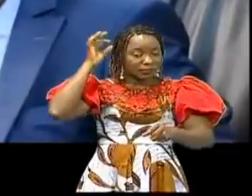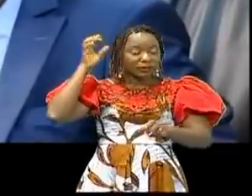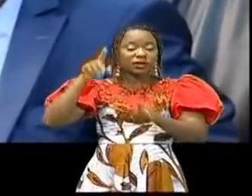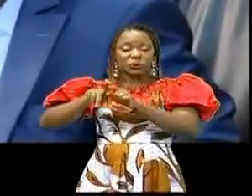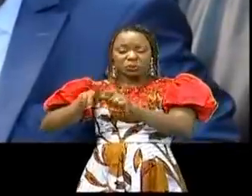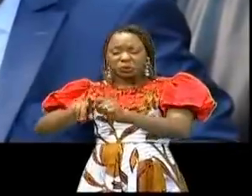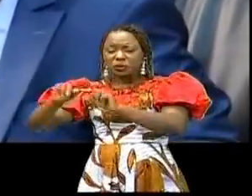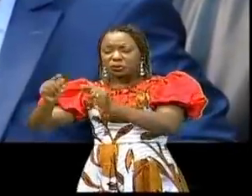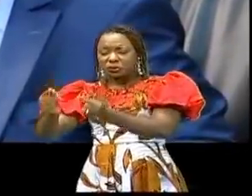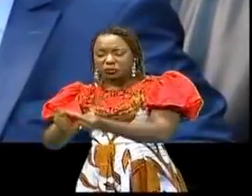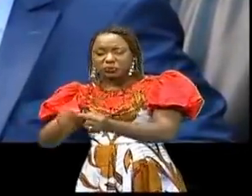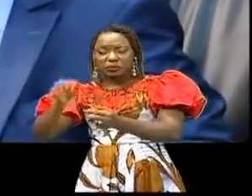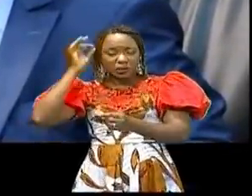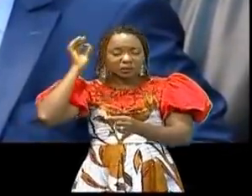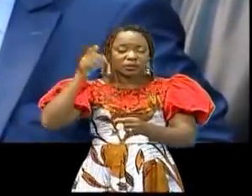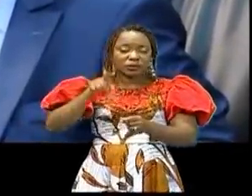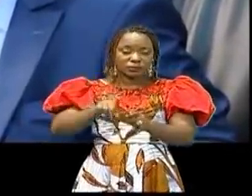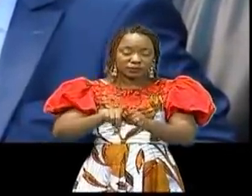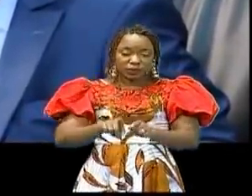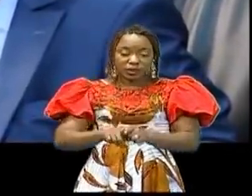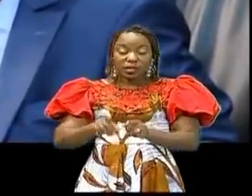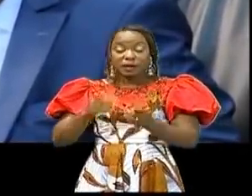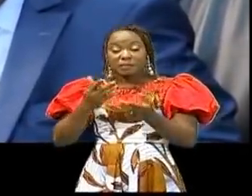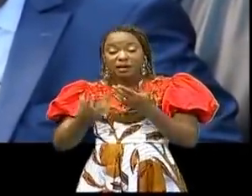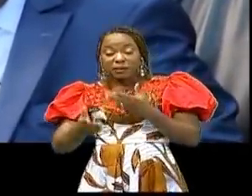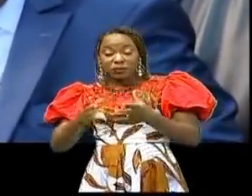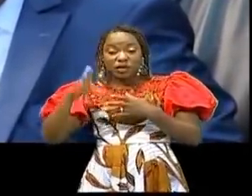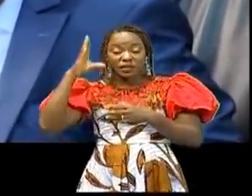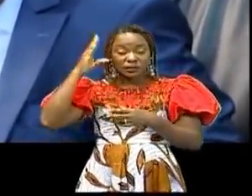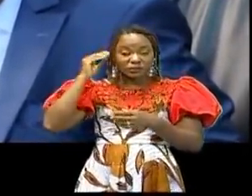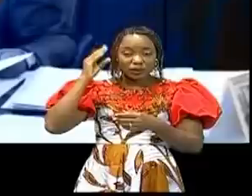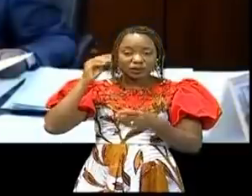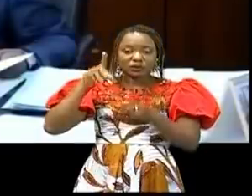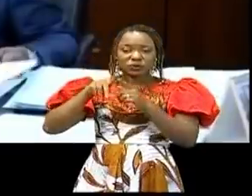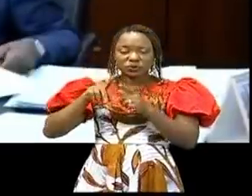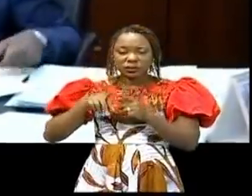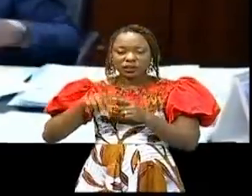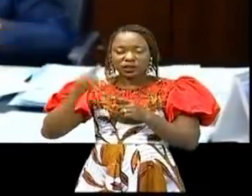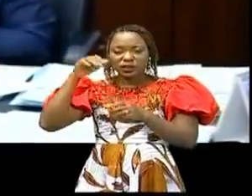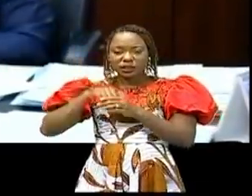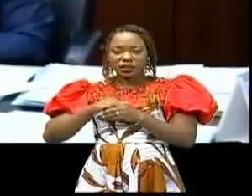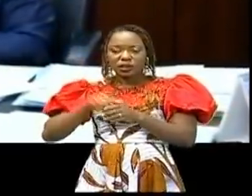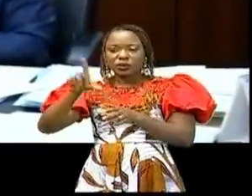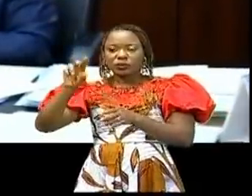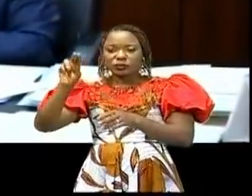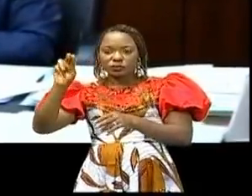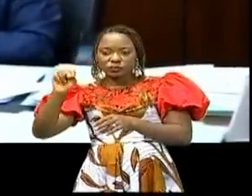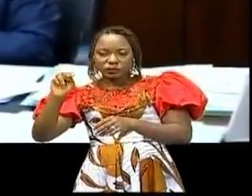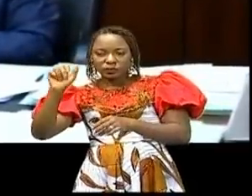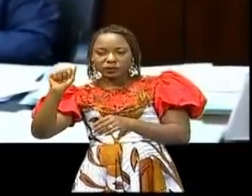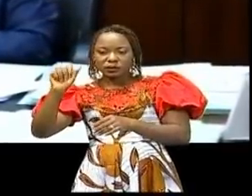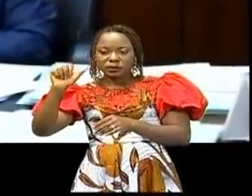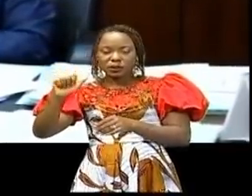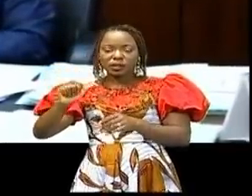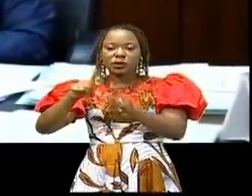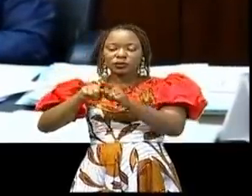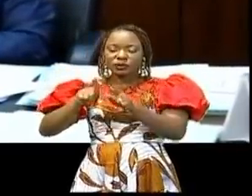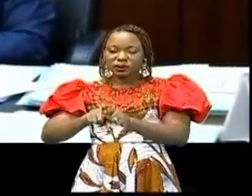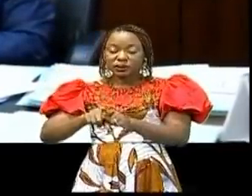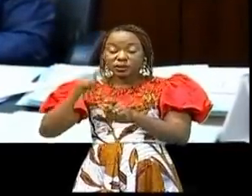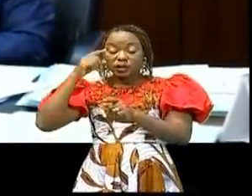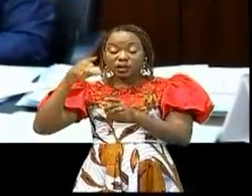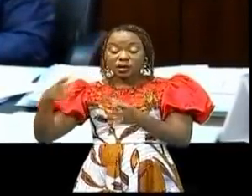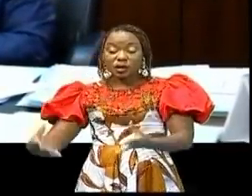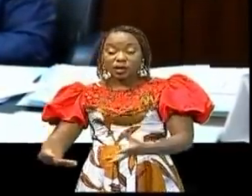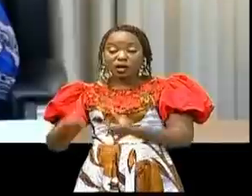armés. Suite à l'heureuse expérience vécue par l'unité canine sur l'axe Luna-Komanda à Bunia, par la découverte de plusieurs